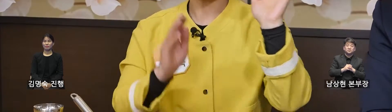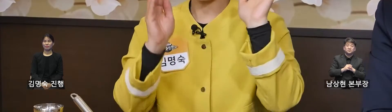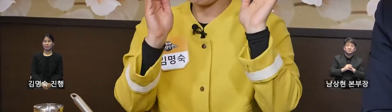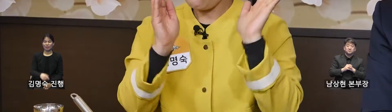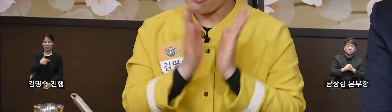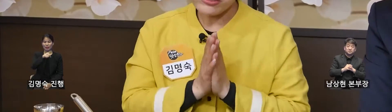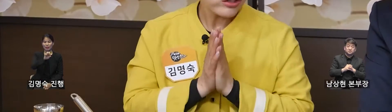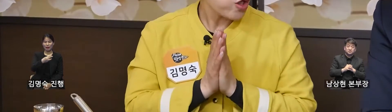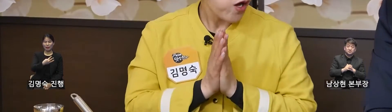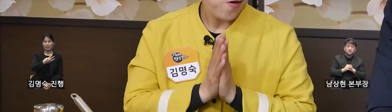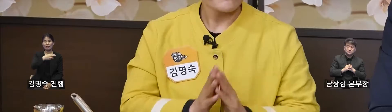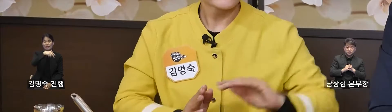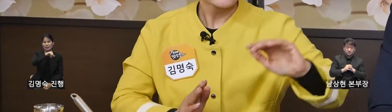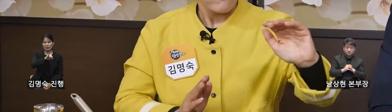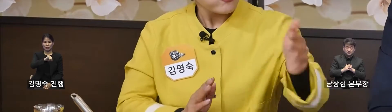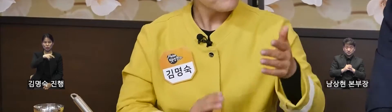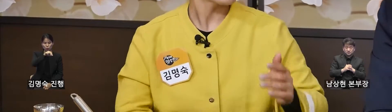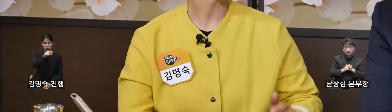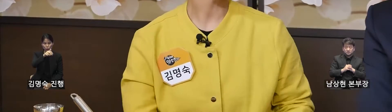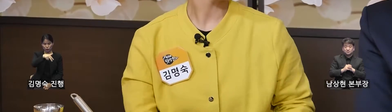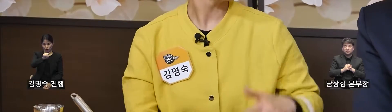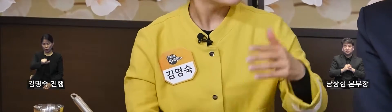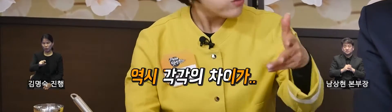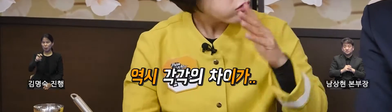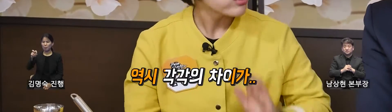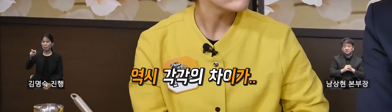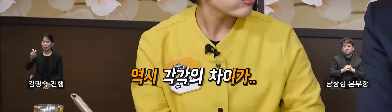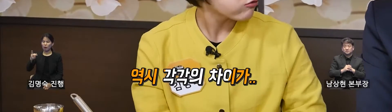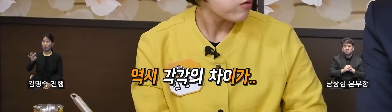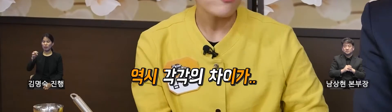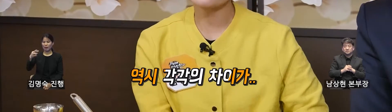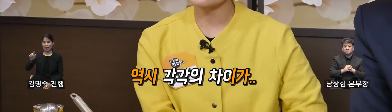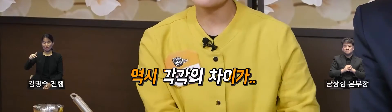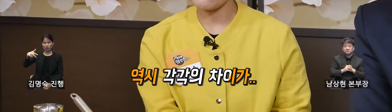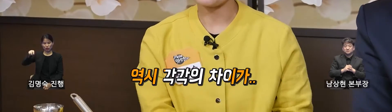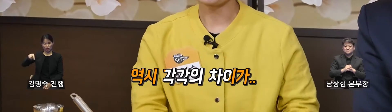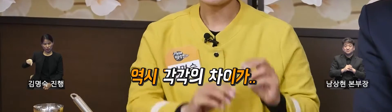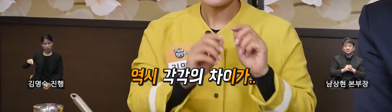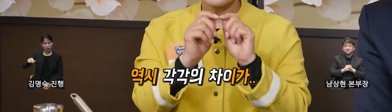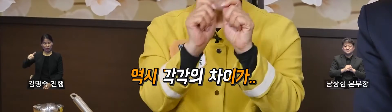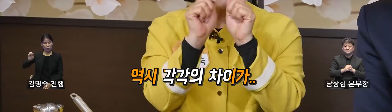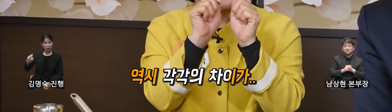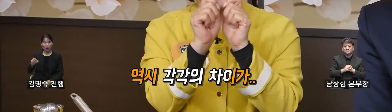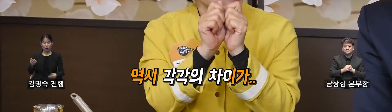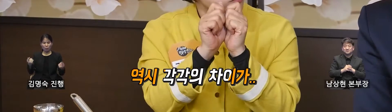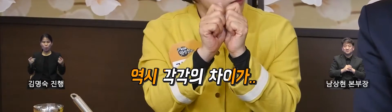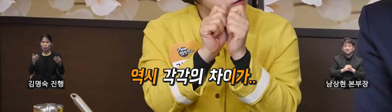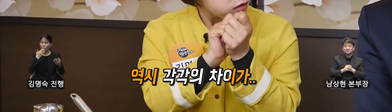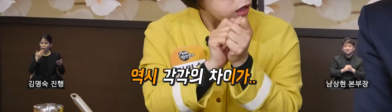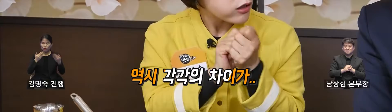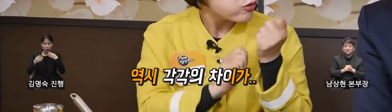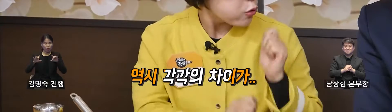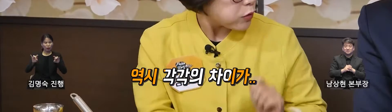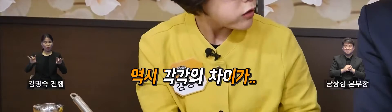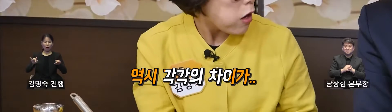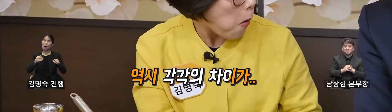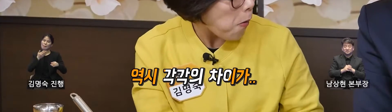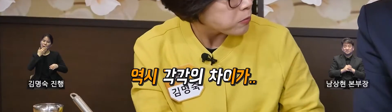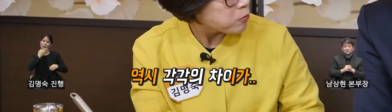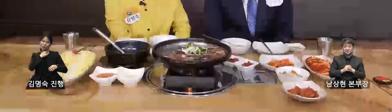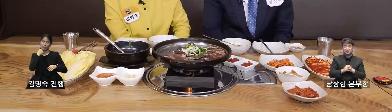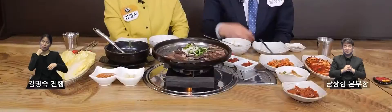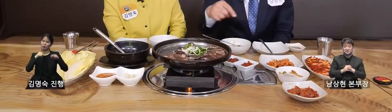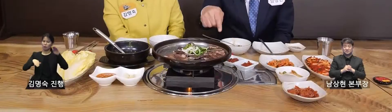갈치 속 짜다고 먹었을 때와 또 명랑한 우리 명랑젓갈 먹었을 때 또 그 맛의 차이도 좀